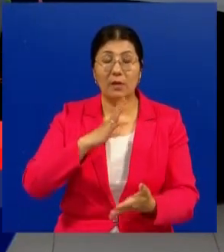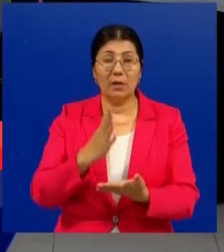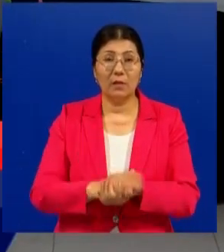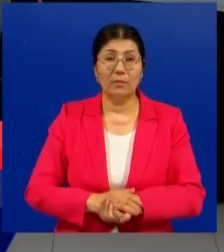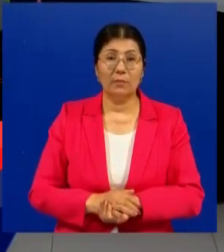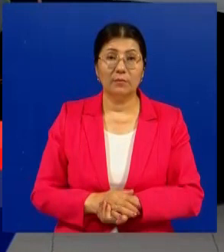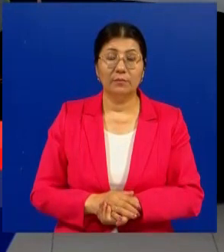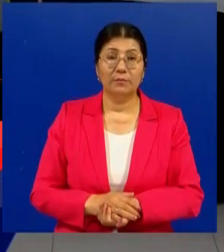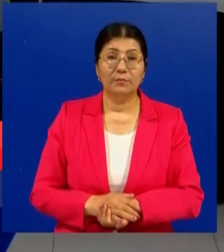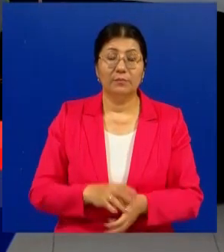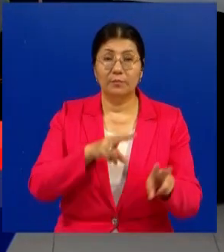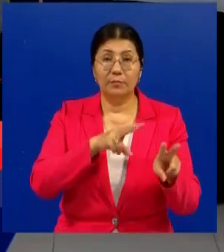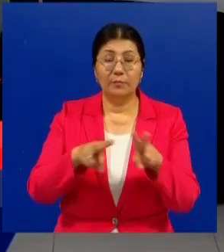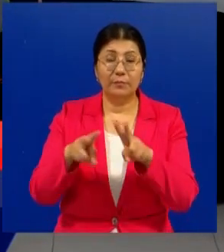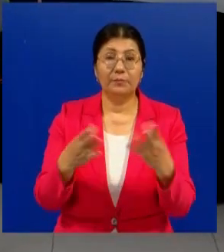Регулировщиктің қандай